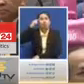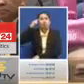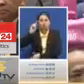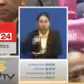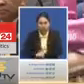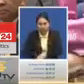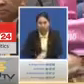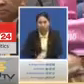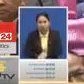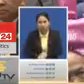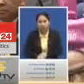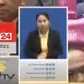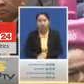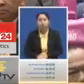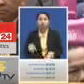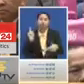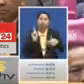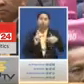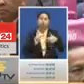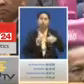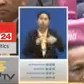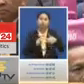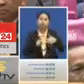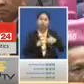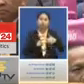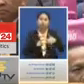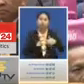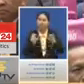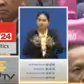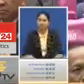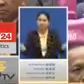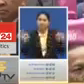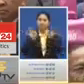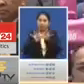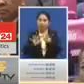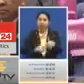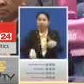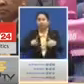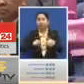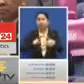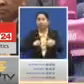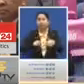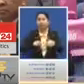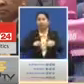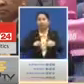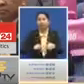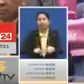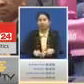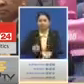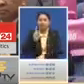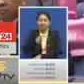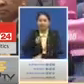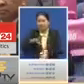จริงประการที่2เนี่ยที่ยิ่งใหญ่และสำคัญมากท่านไม่ยอมรับความจริง